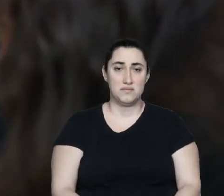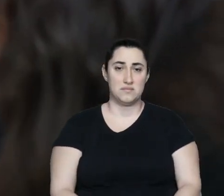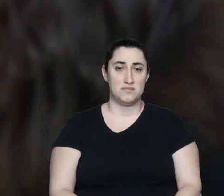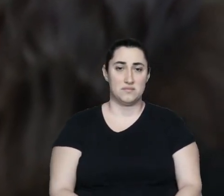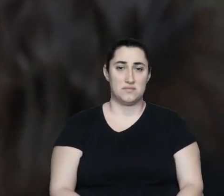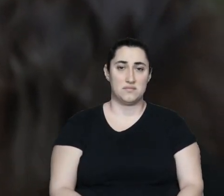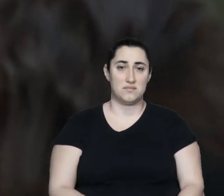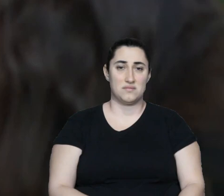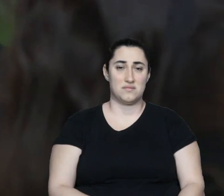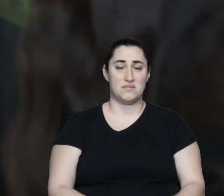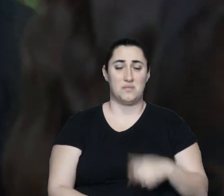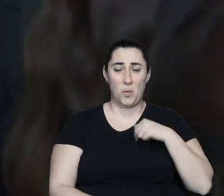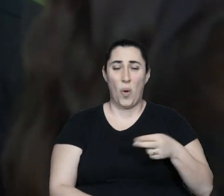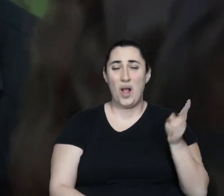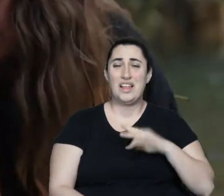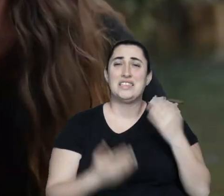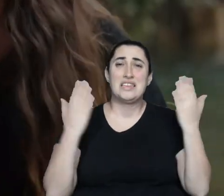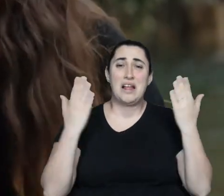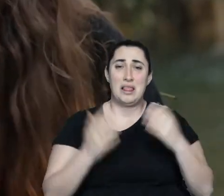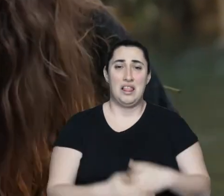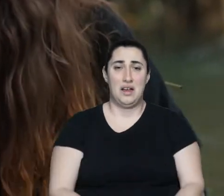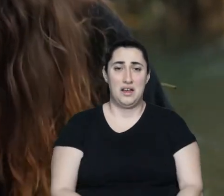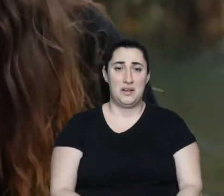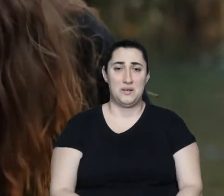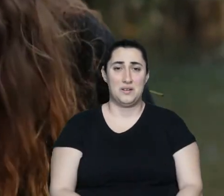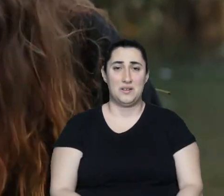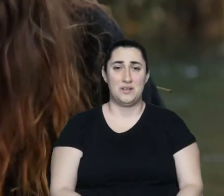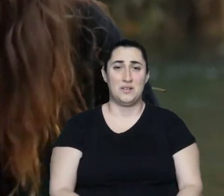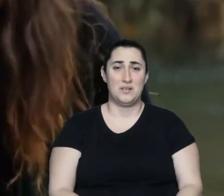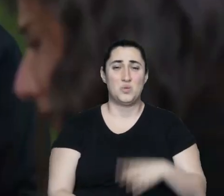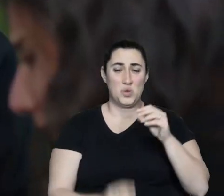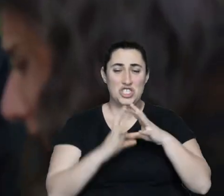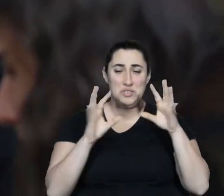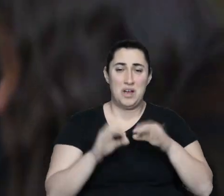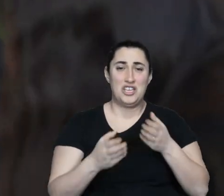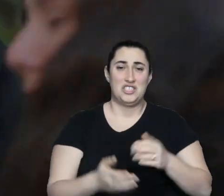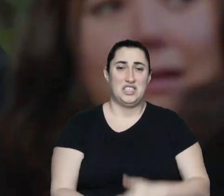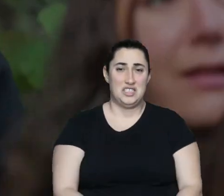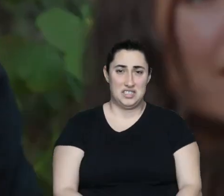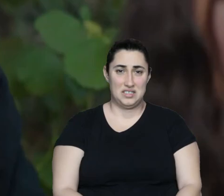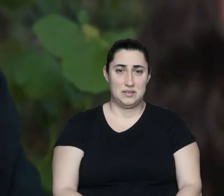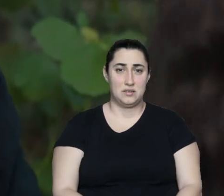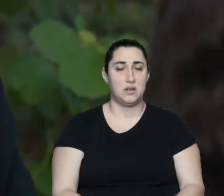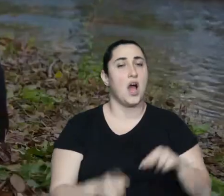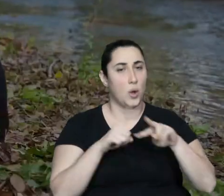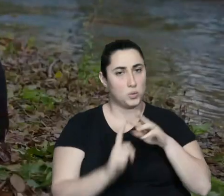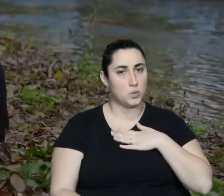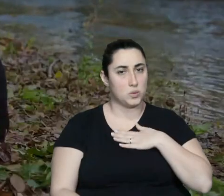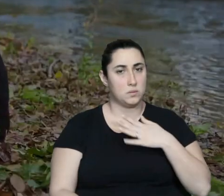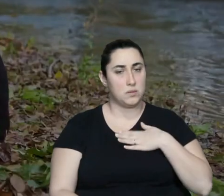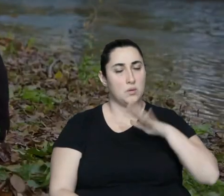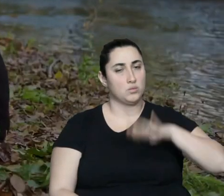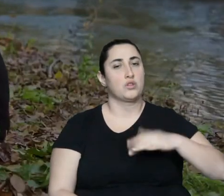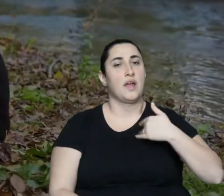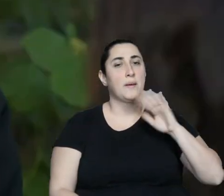Ay Allah'ım ölüp gideceğiz ya Rabbim burada. Ay çok şişmeye başladım. Aysun yanında